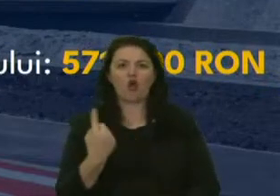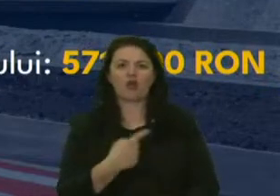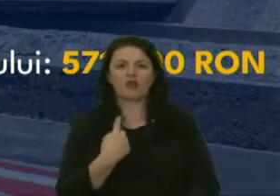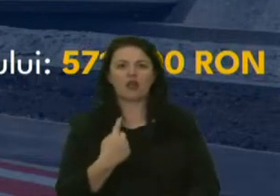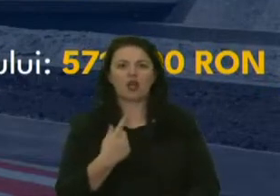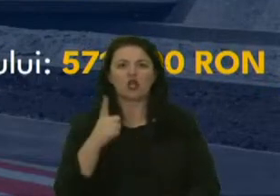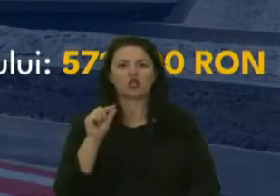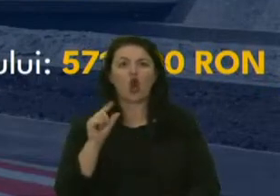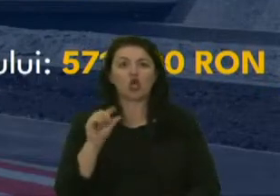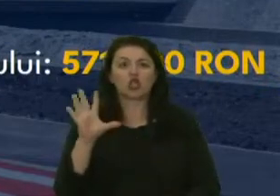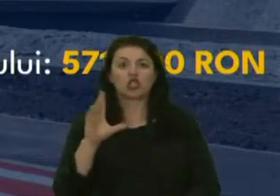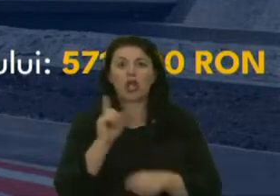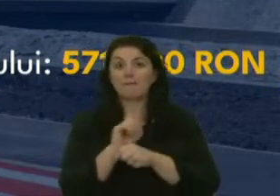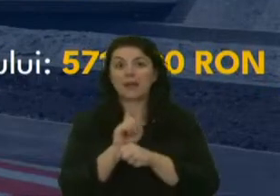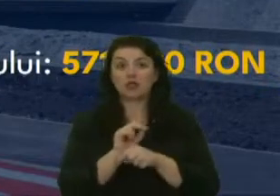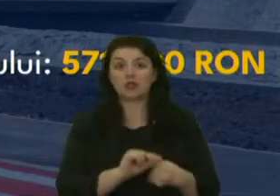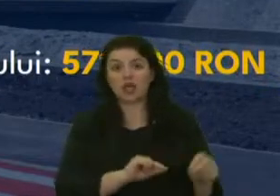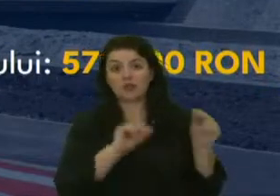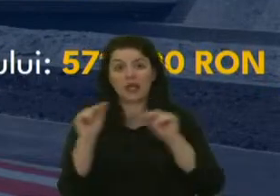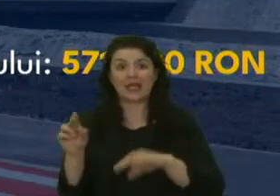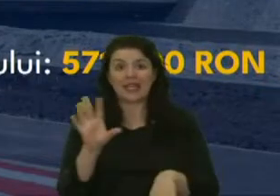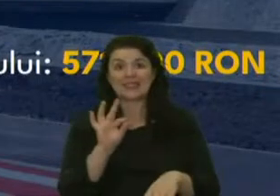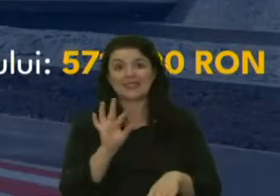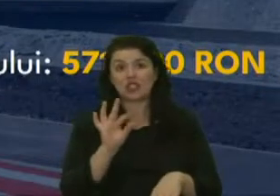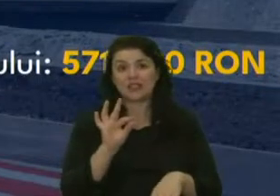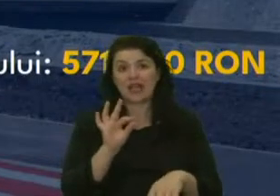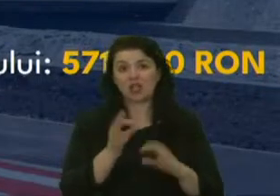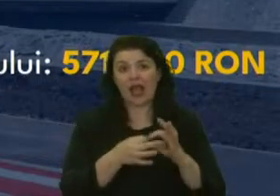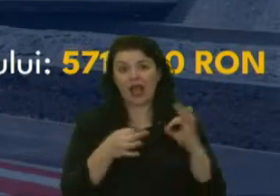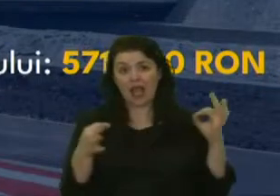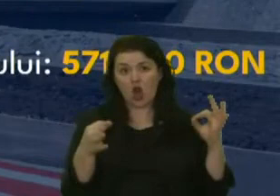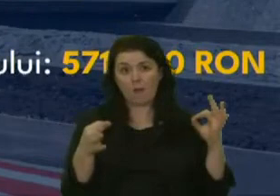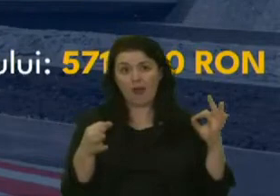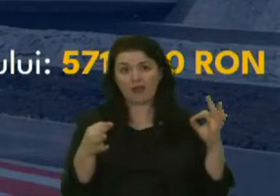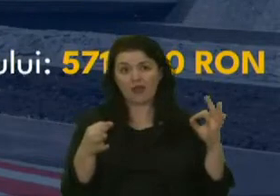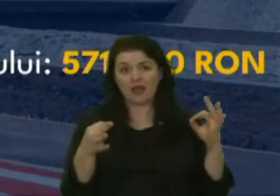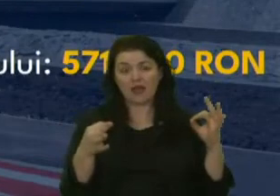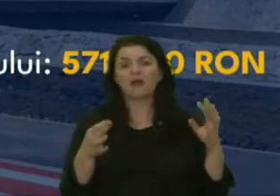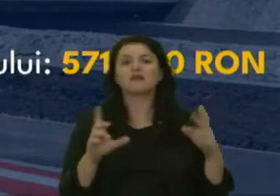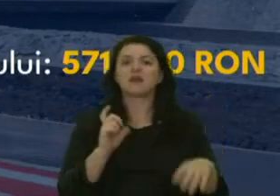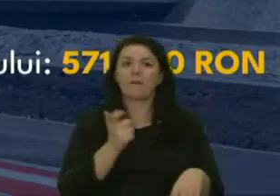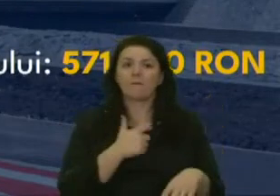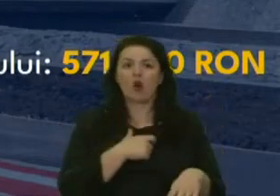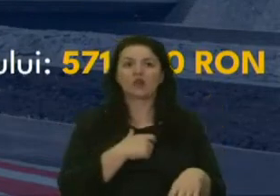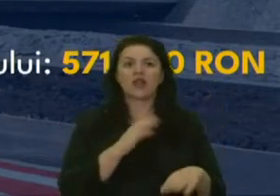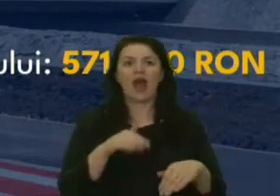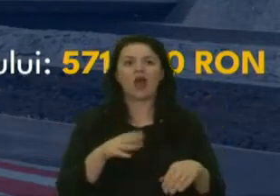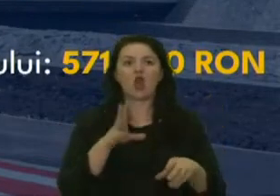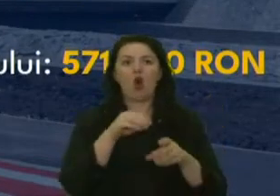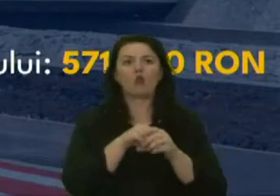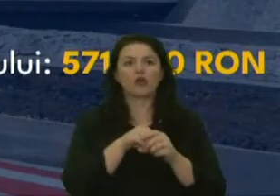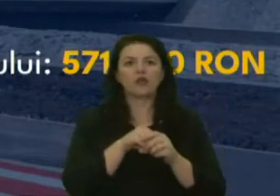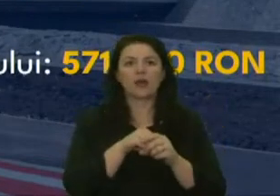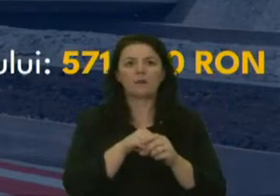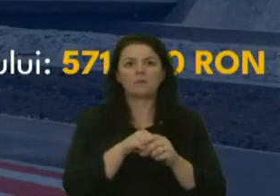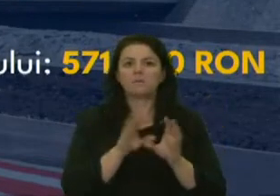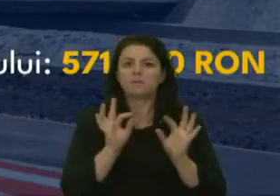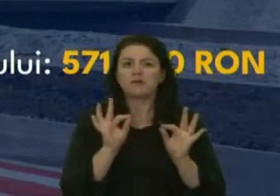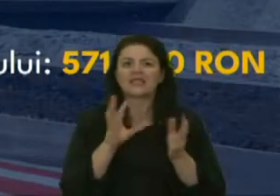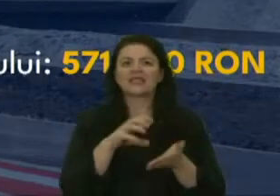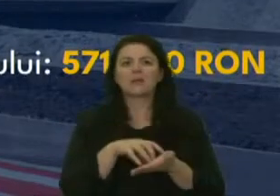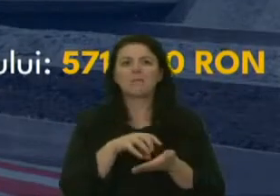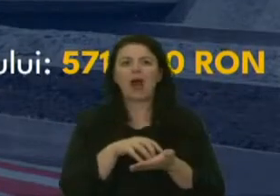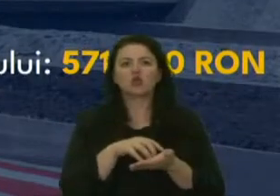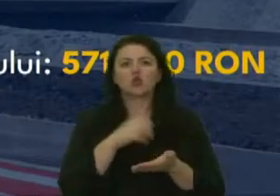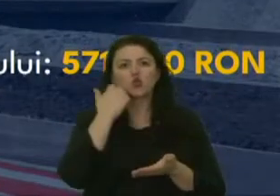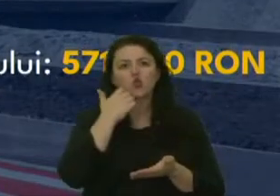în 25 de minute practic să poți să ajunge de la 50 de km distanță de Cluj și să poți să ai o locuire decentă să ai o locuire în spațiul